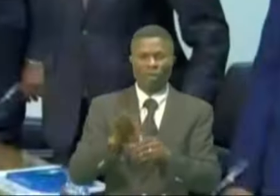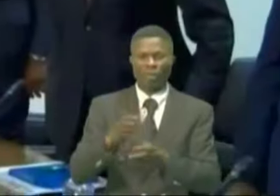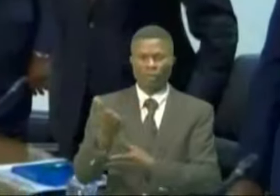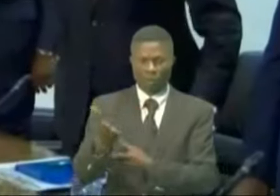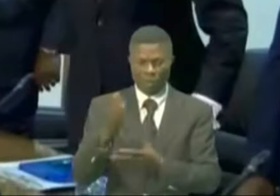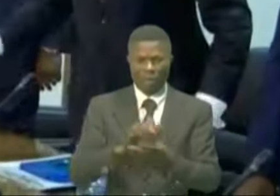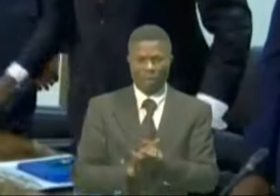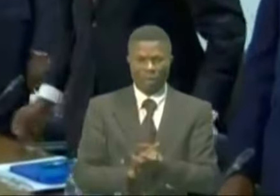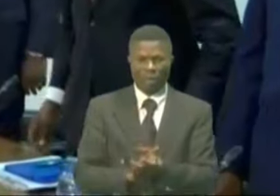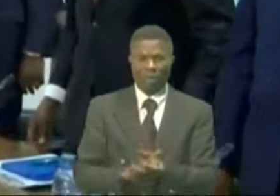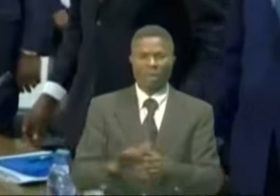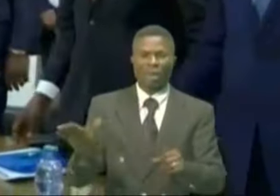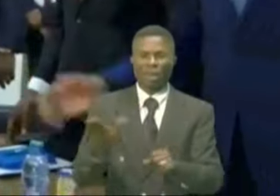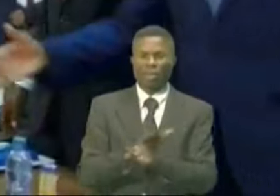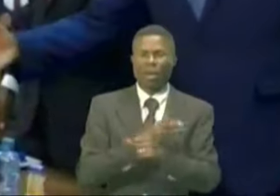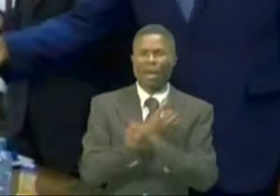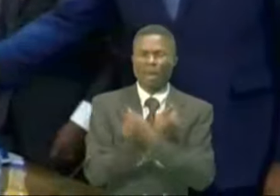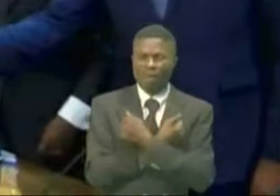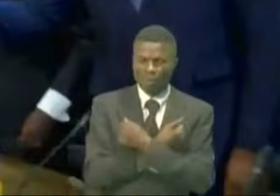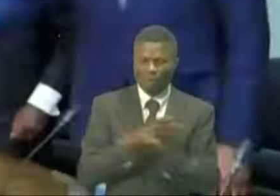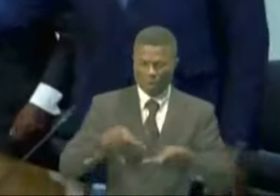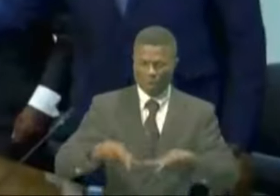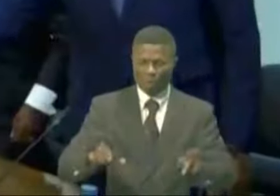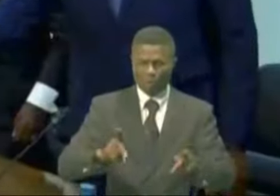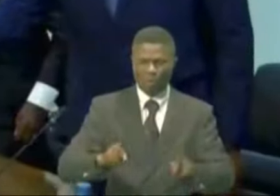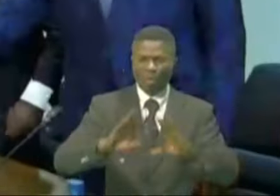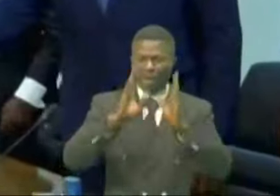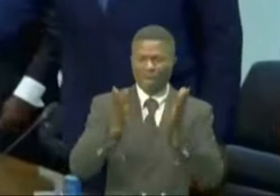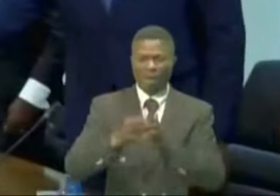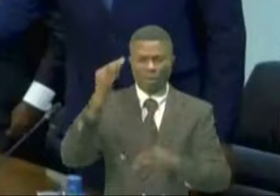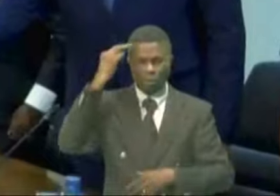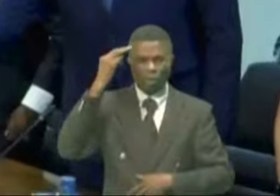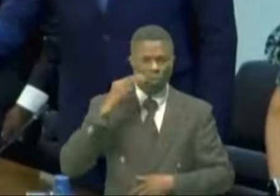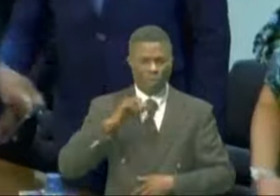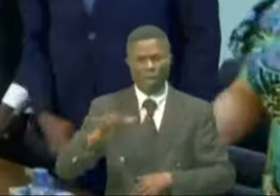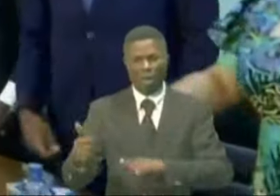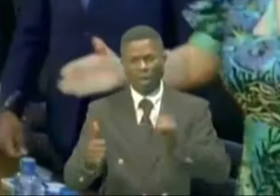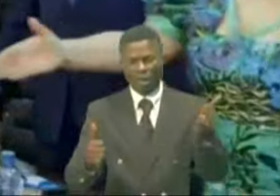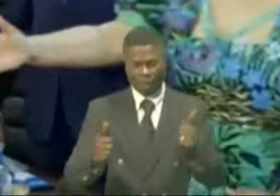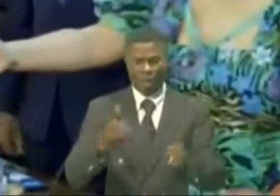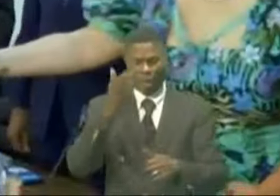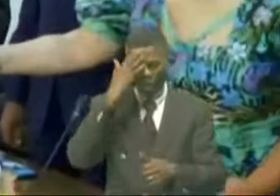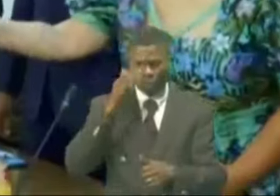moment rempli de convivialité qui a permis aux uns aux autres de faire connaissance.